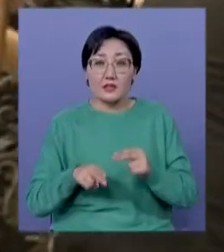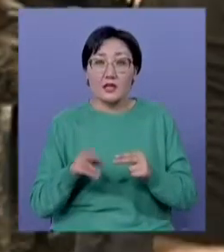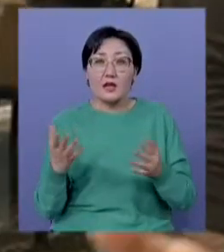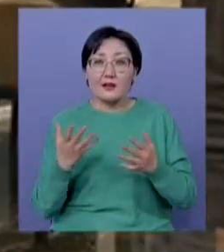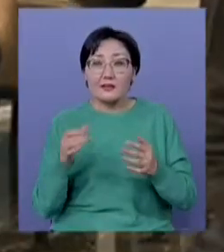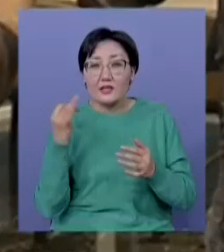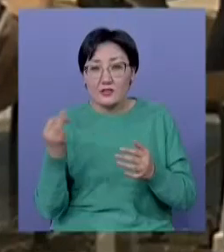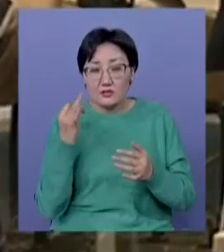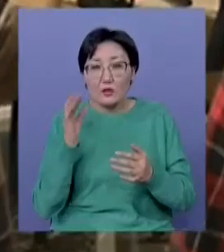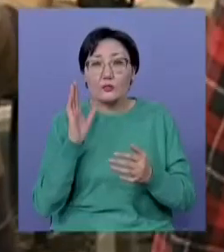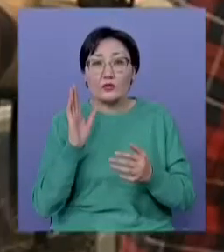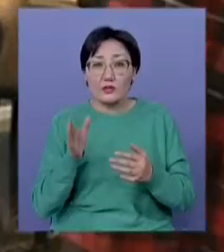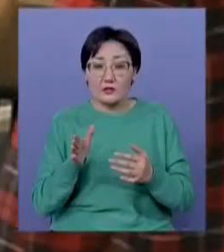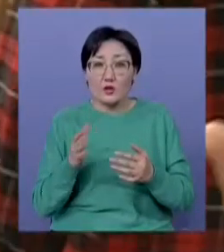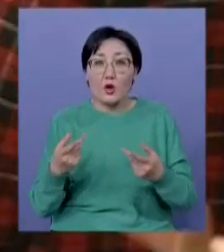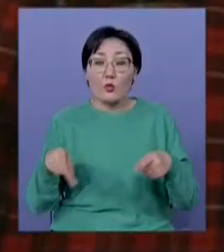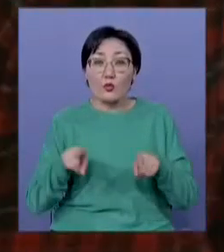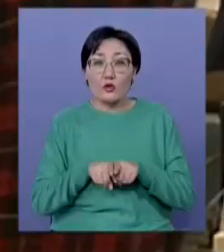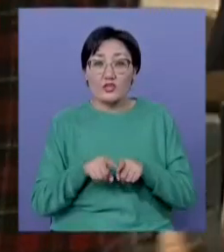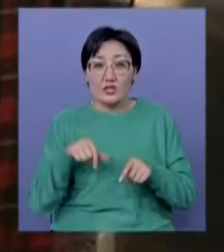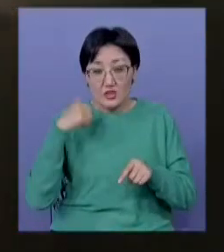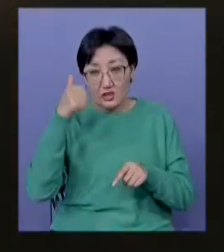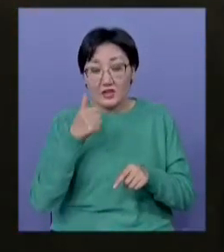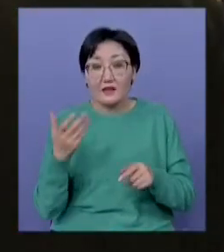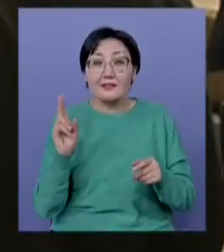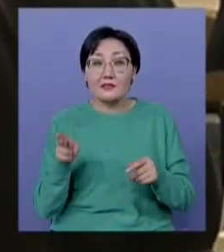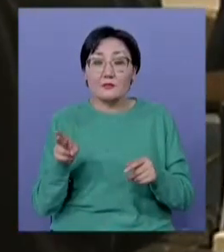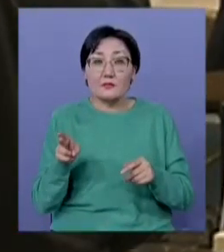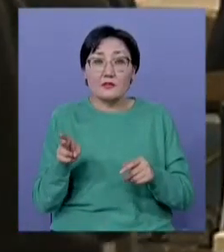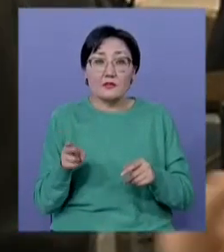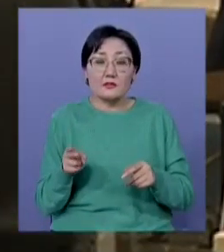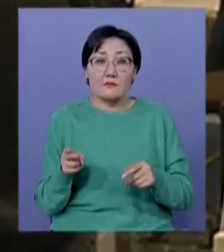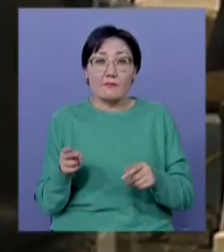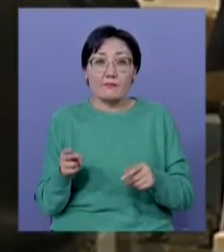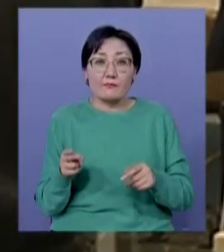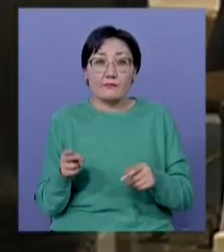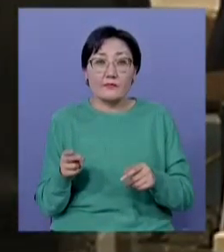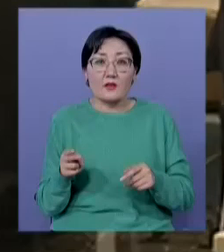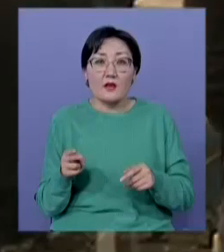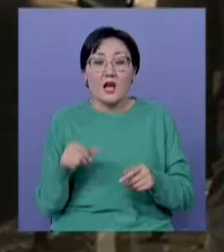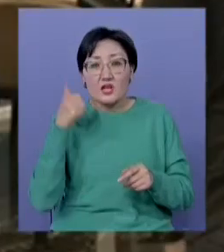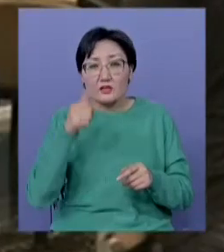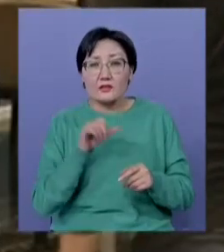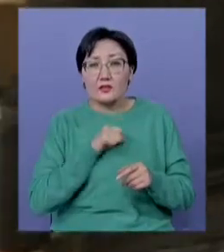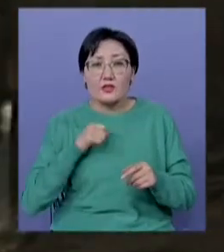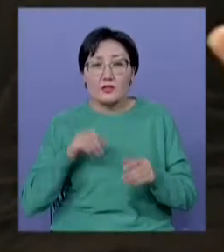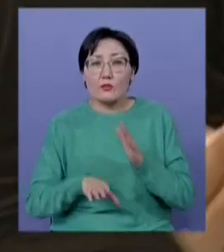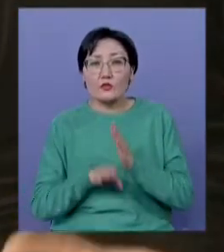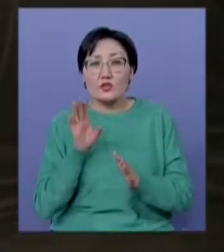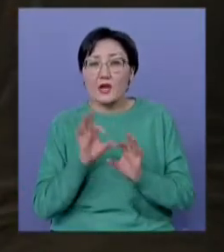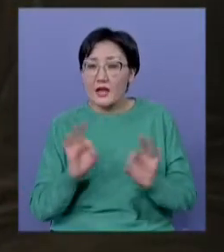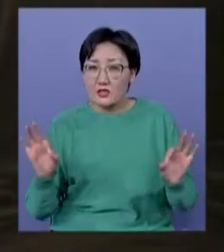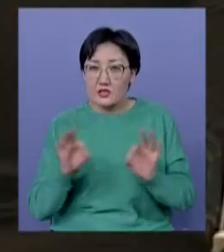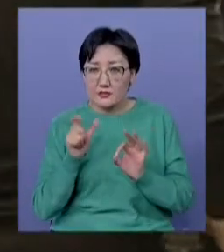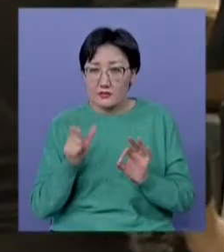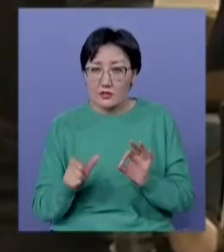қандай қызықтары болатындығын. Осы жылы кім жылдың ең үздік әншісі, жылдың ең